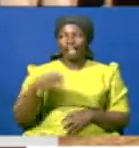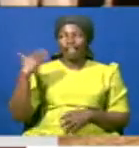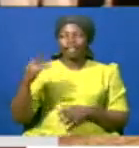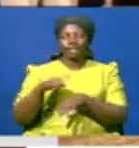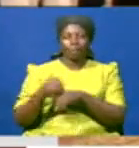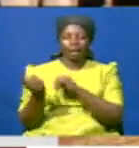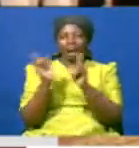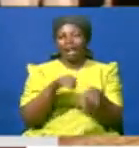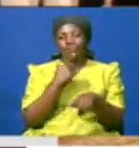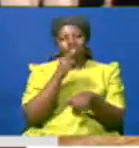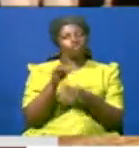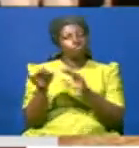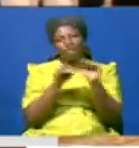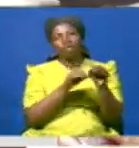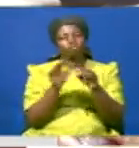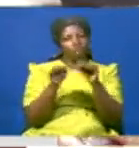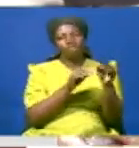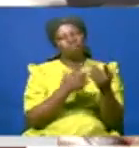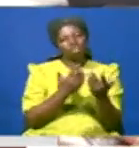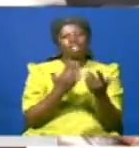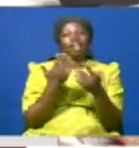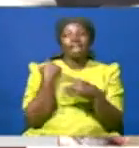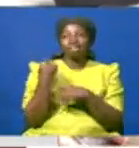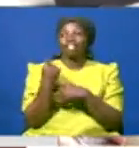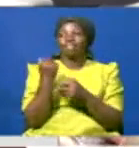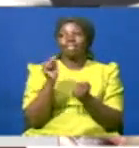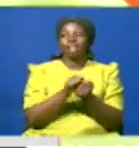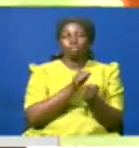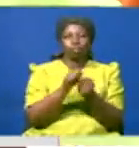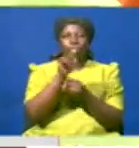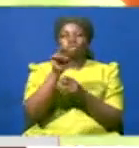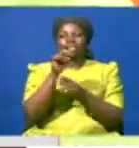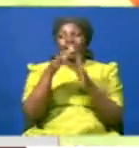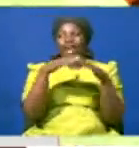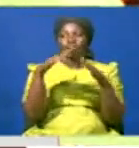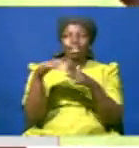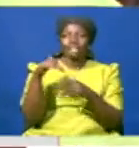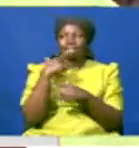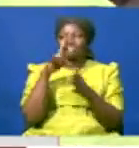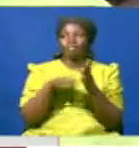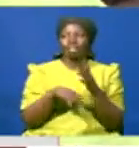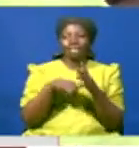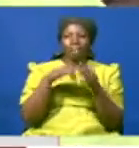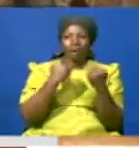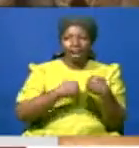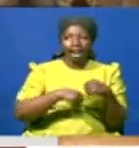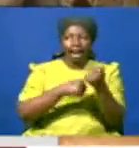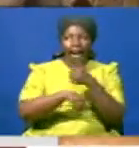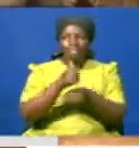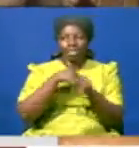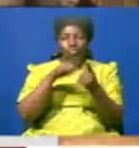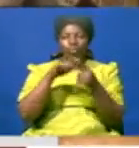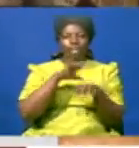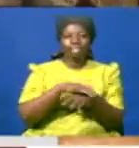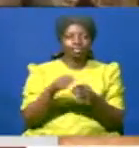zangu. Zilivunjwa nyumba 20. They added their efforts to get the matter resolved have hit headwind.